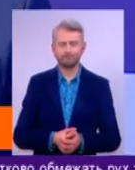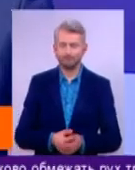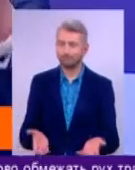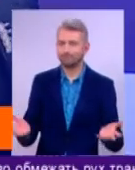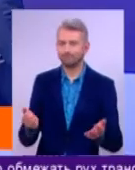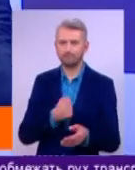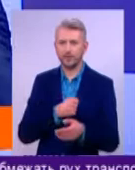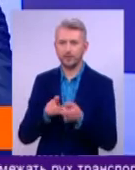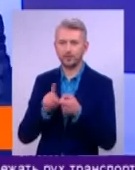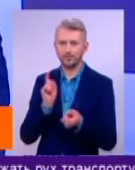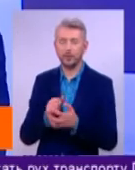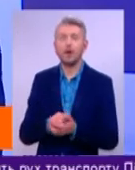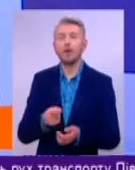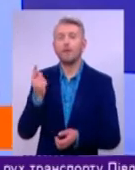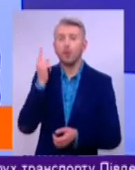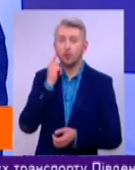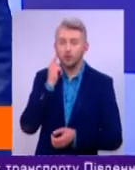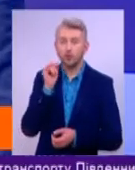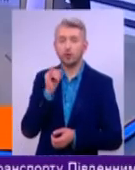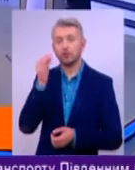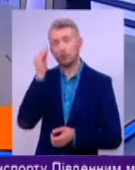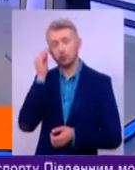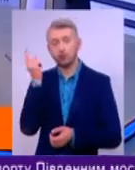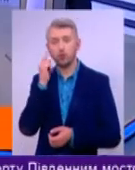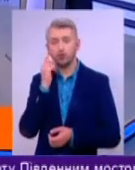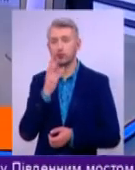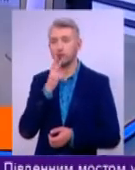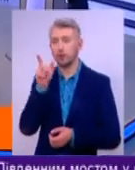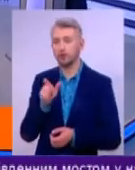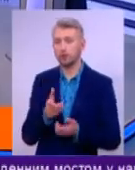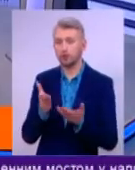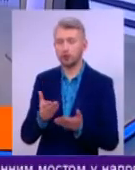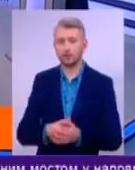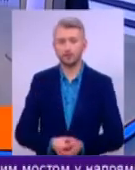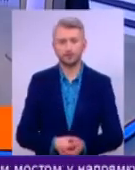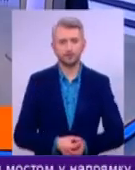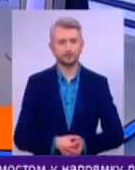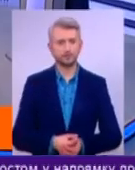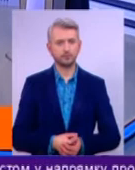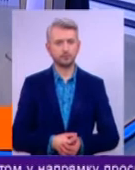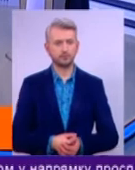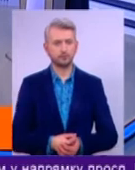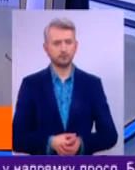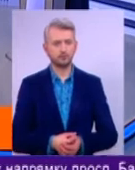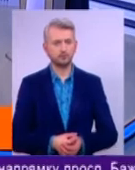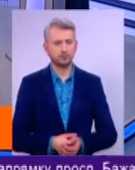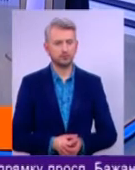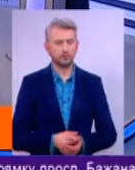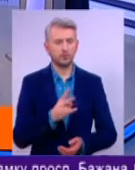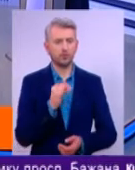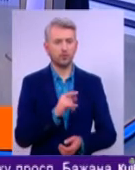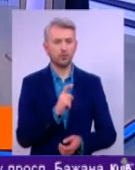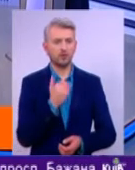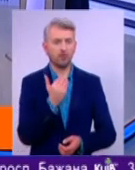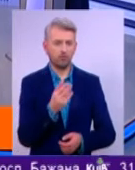На жаль, ну, почули і думку, почули нашого глядача. Будь ласка, пане Ігоре. Ну, з вами